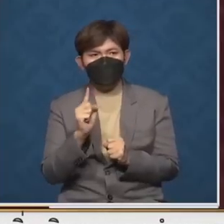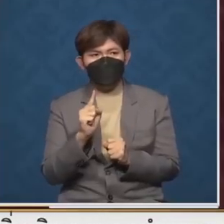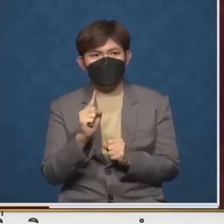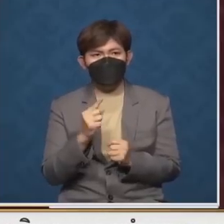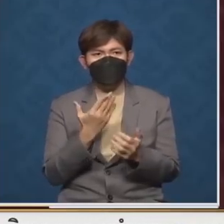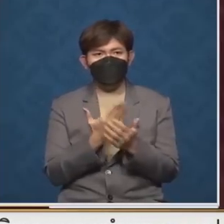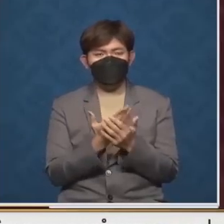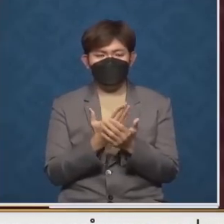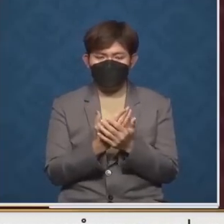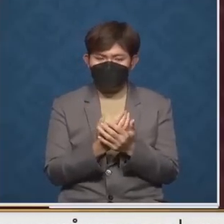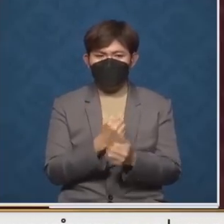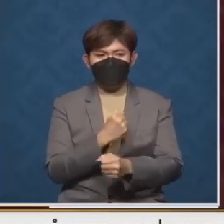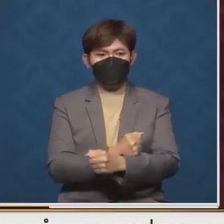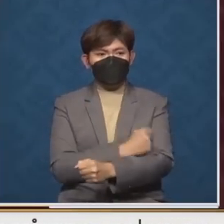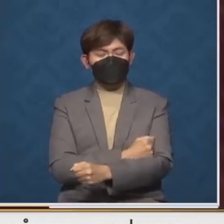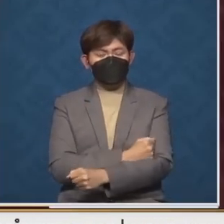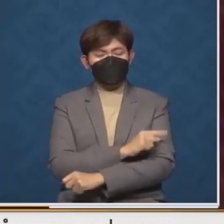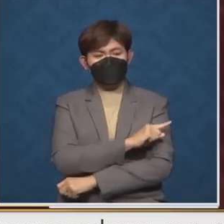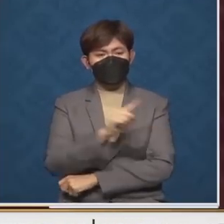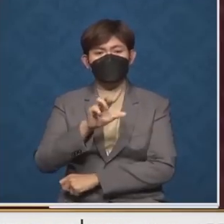แรงขนต่ำเราอยู่ 300 นะครั